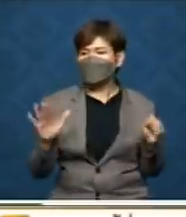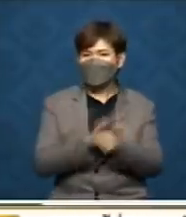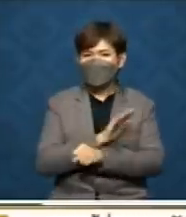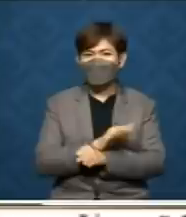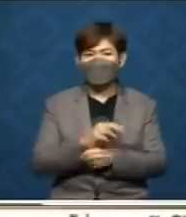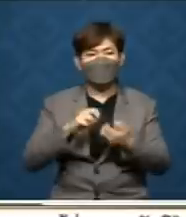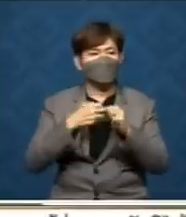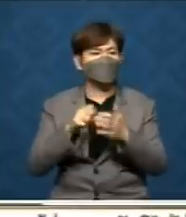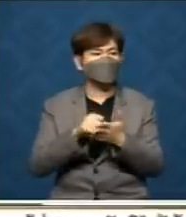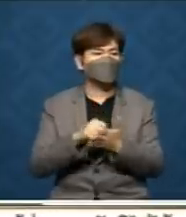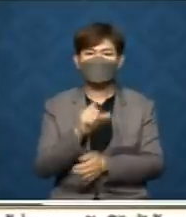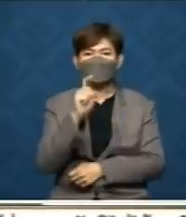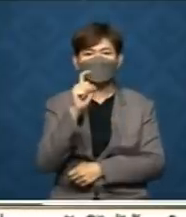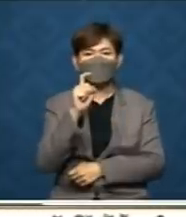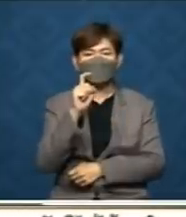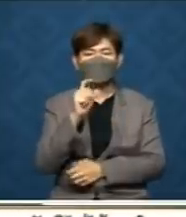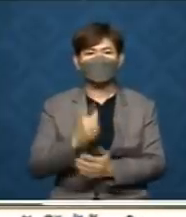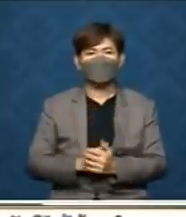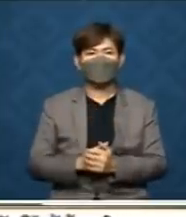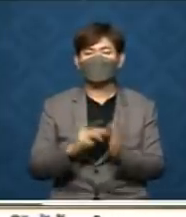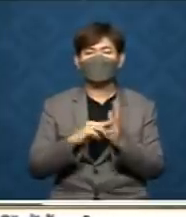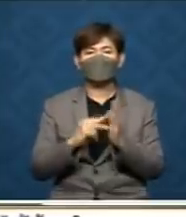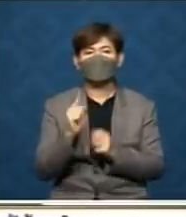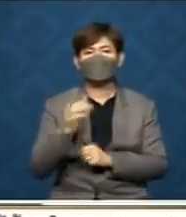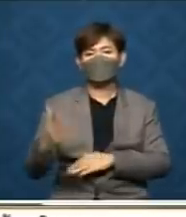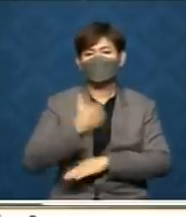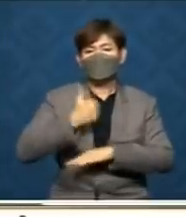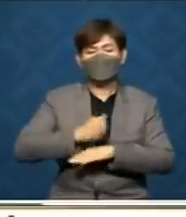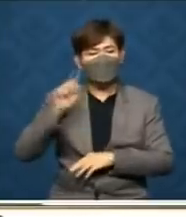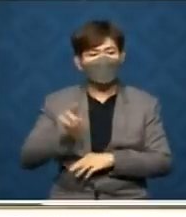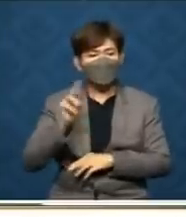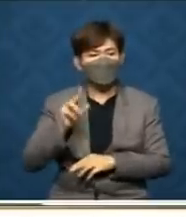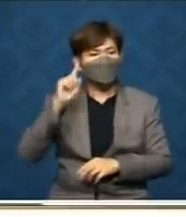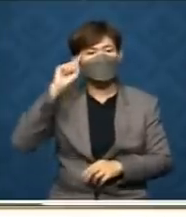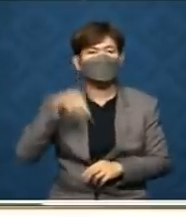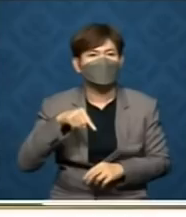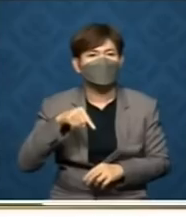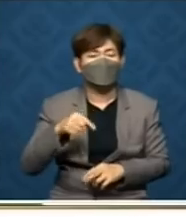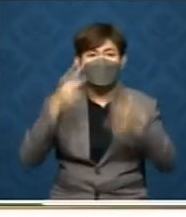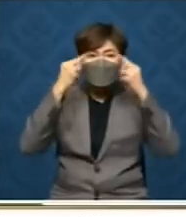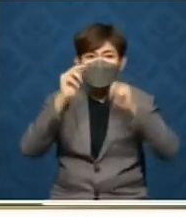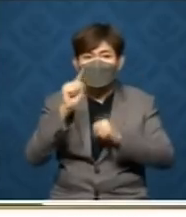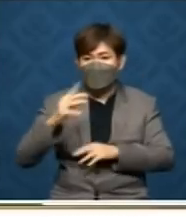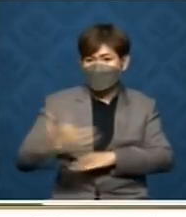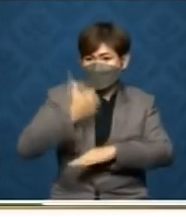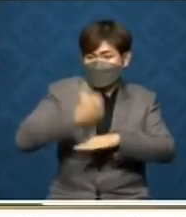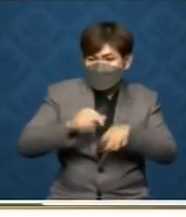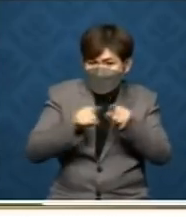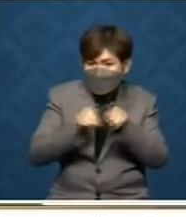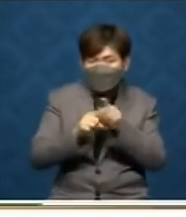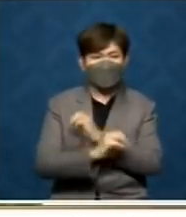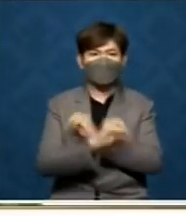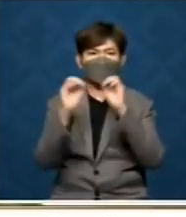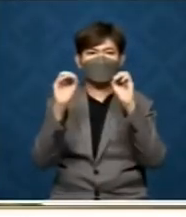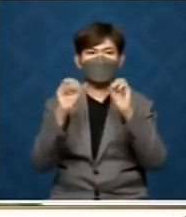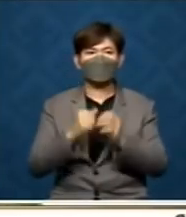แก้ปัญหาไม่ได้และก็แสดงว่าใช้อำนาจในเป็นเคยมีนายกคนไหนที่มีอำนาจขนาดนี้ไม่มี